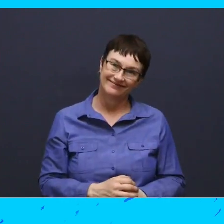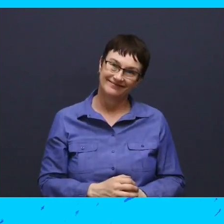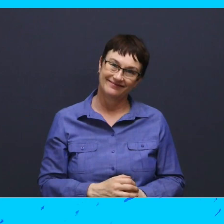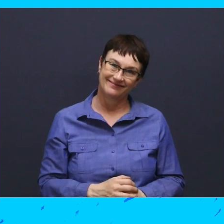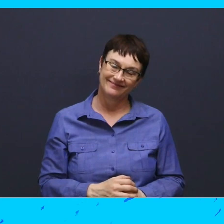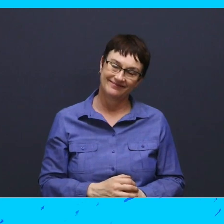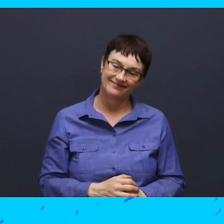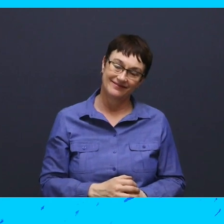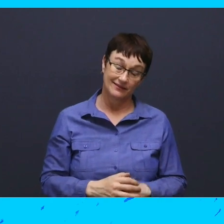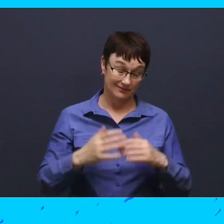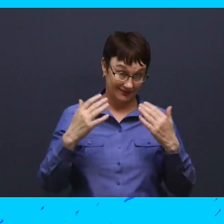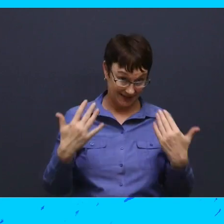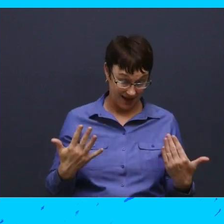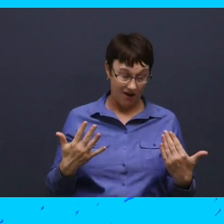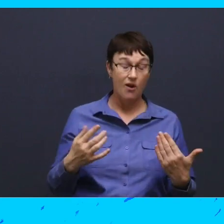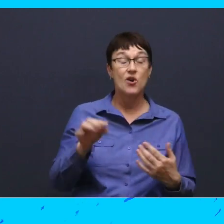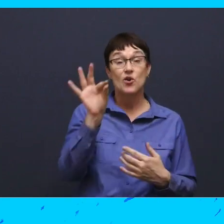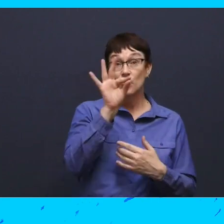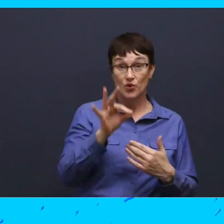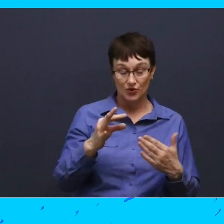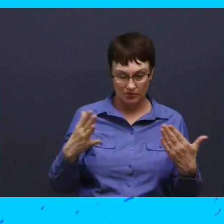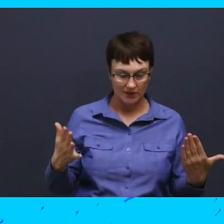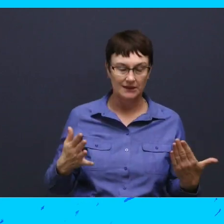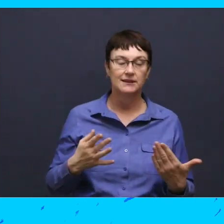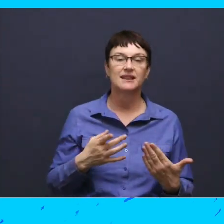quelle est la méthode